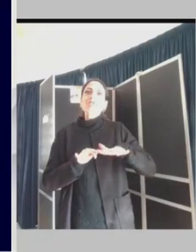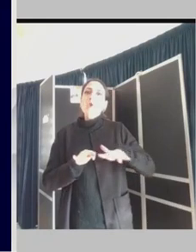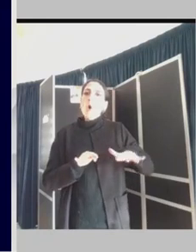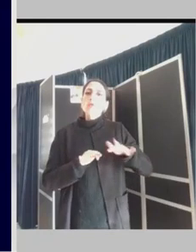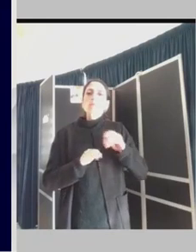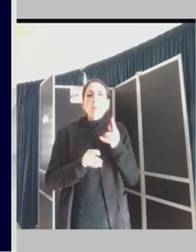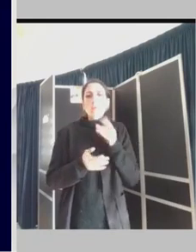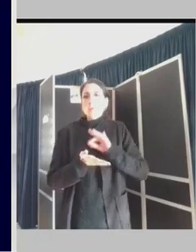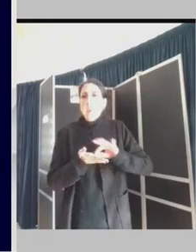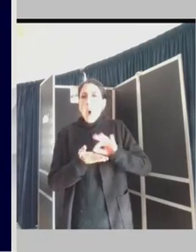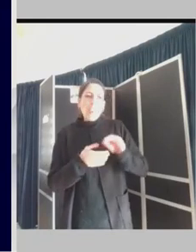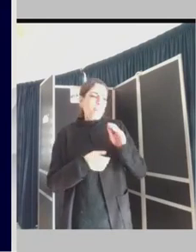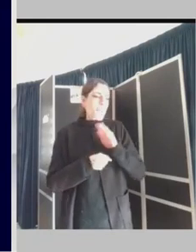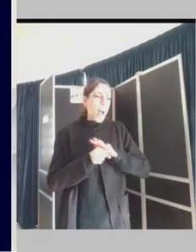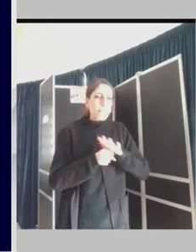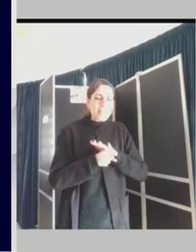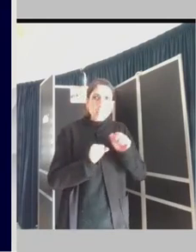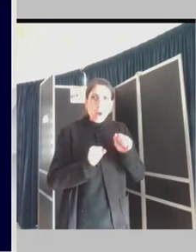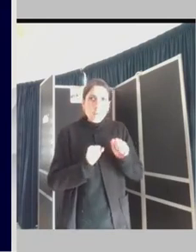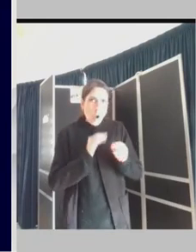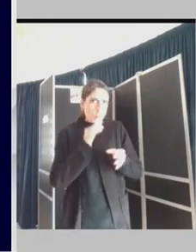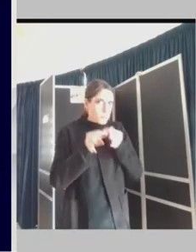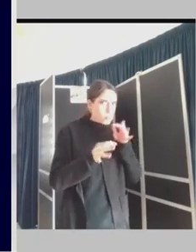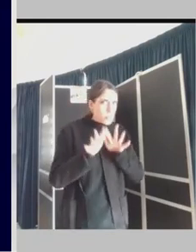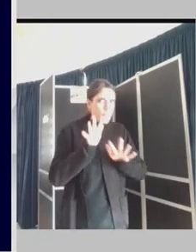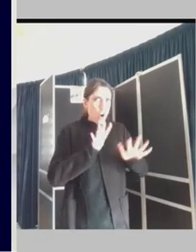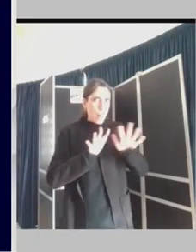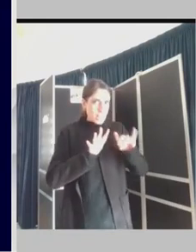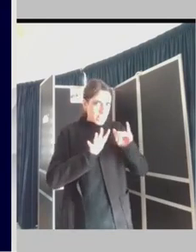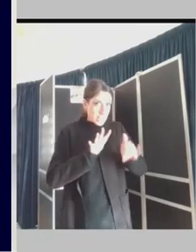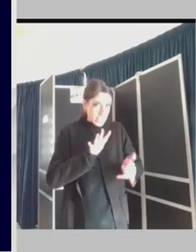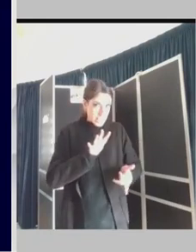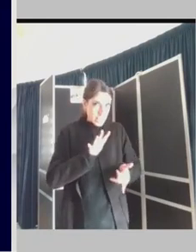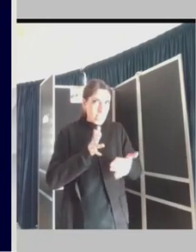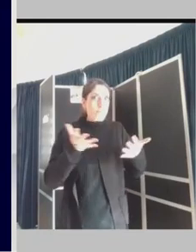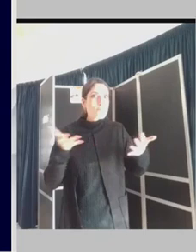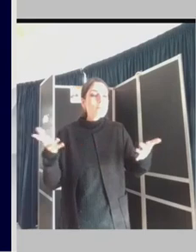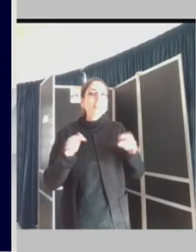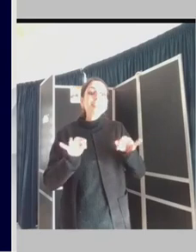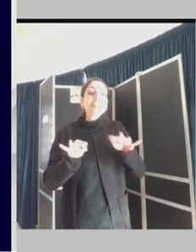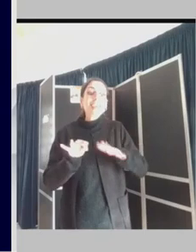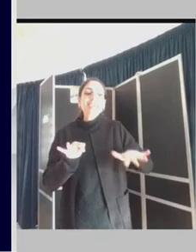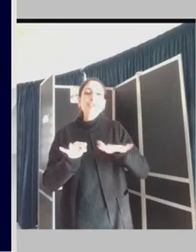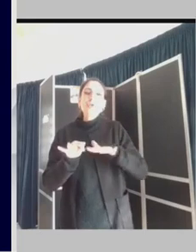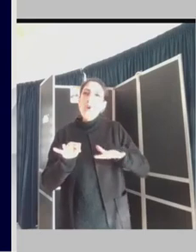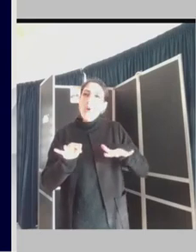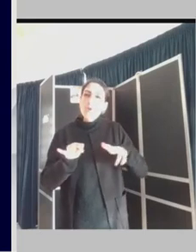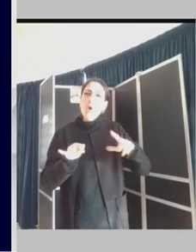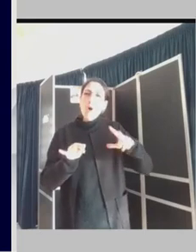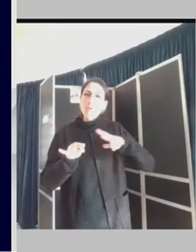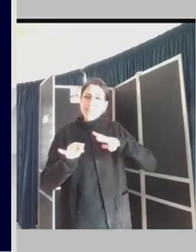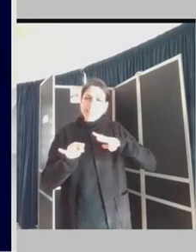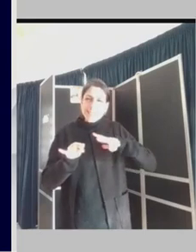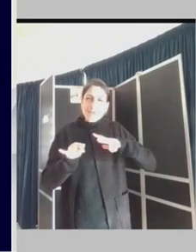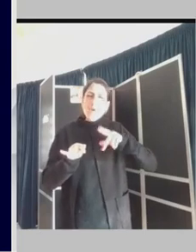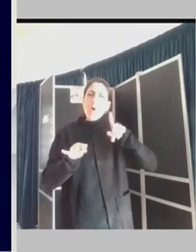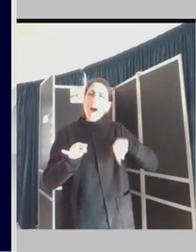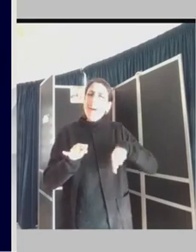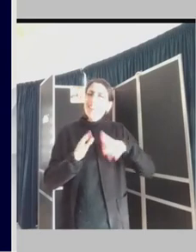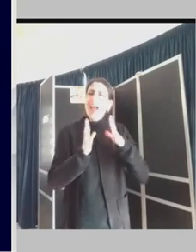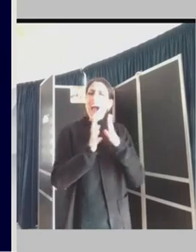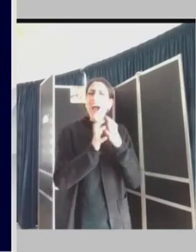famiglia, scuola, ma questo è un territorio ricco soprattutto di tantissime aziende. Noi siamo